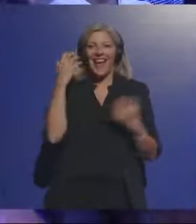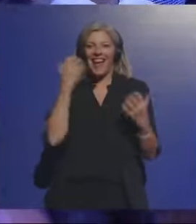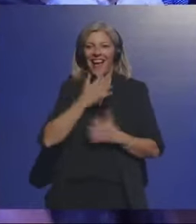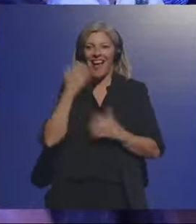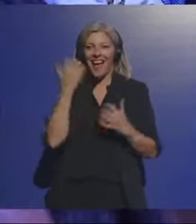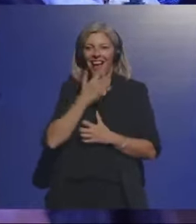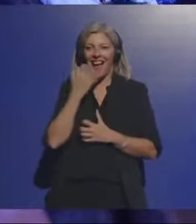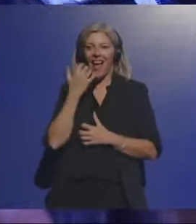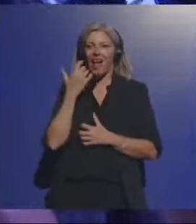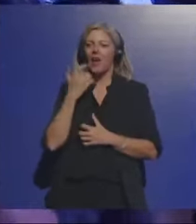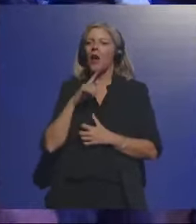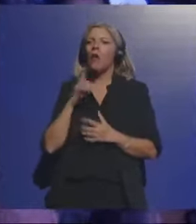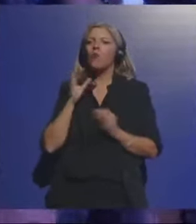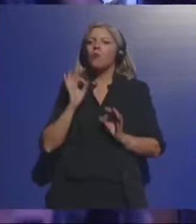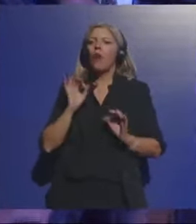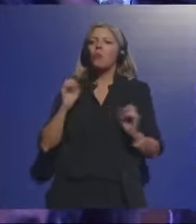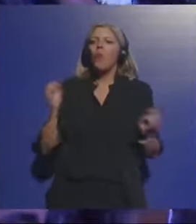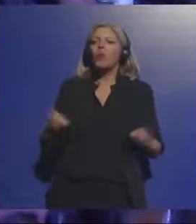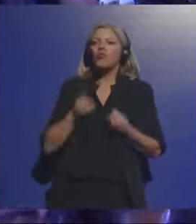perché